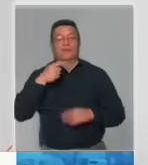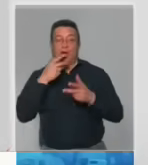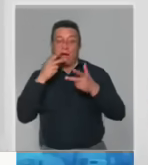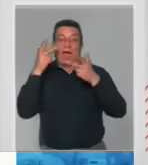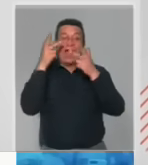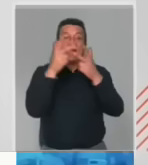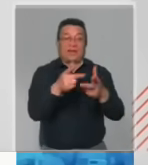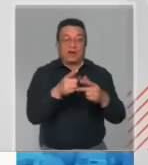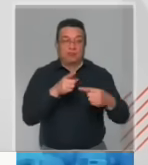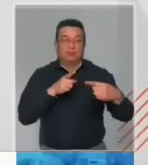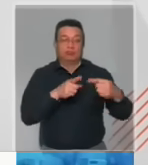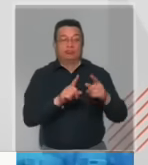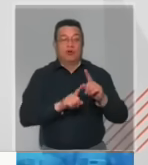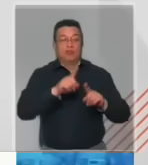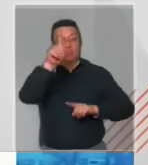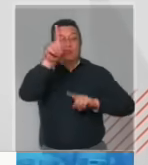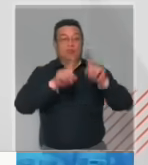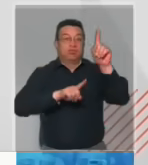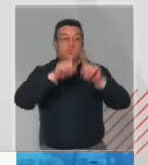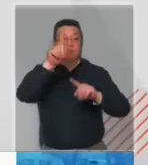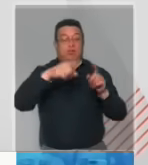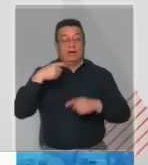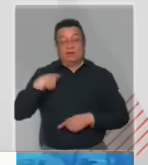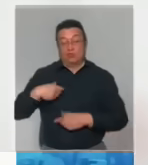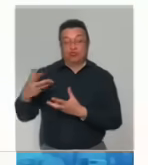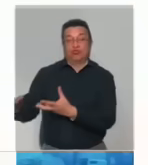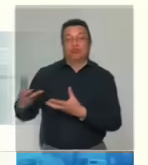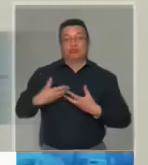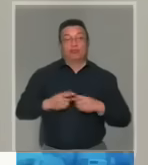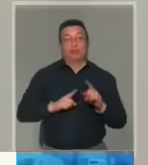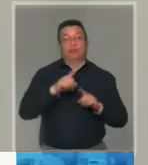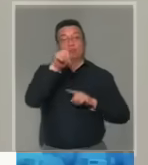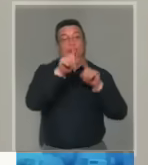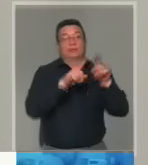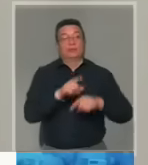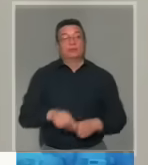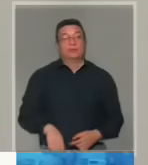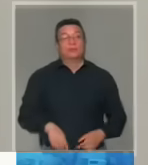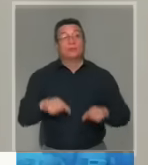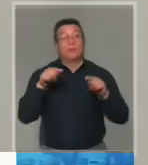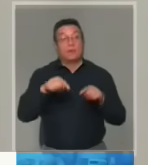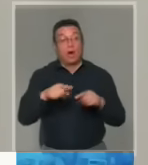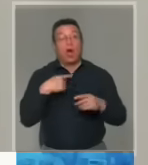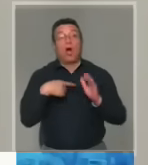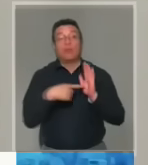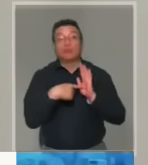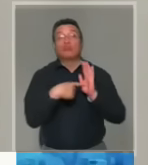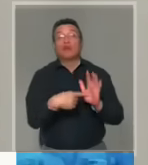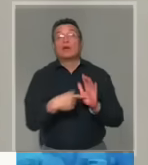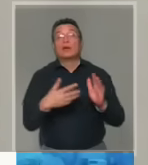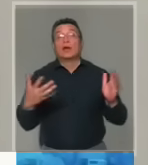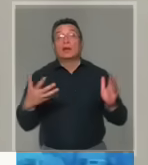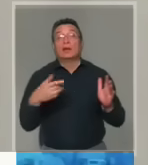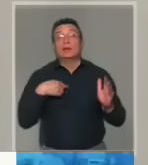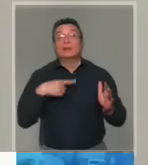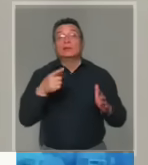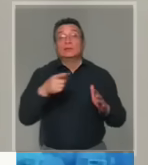su oponente con misiles estadounidenses. Конечно, сигнал о том,